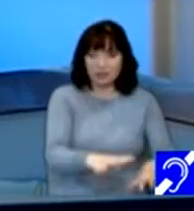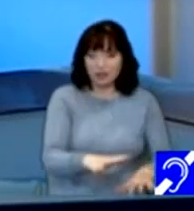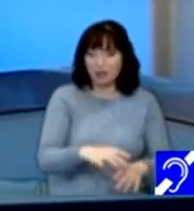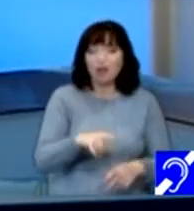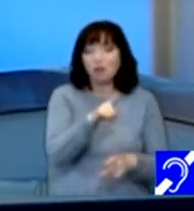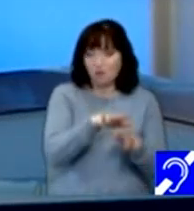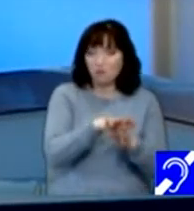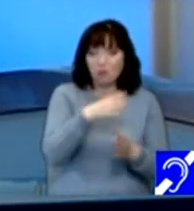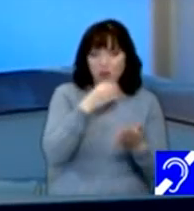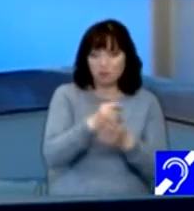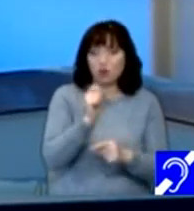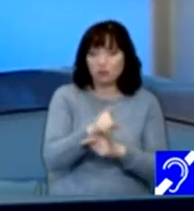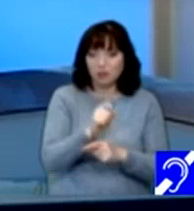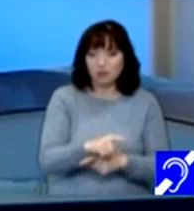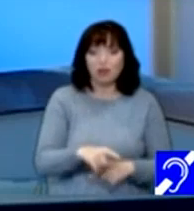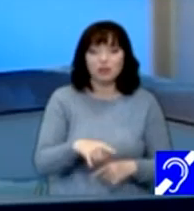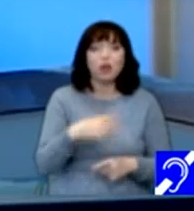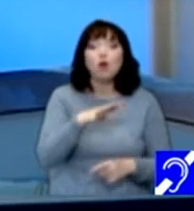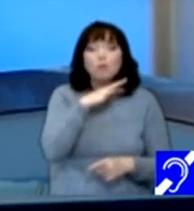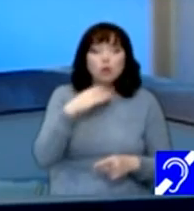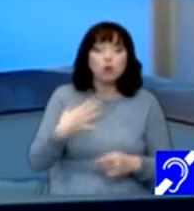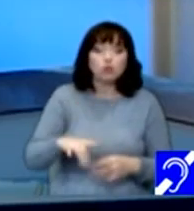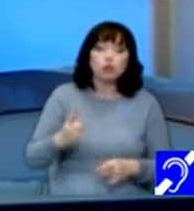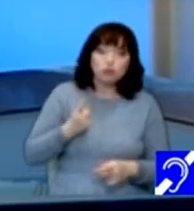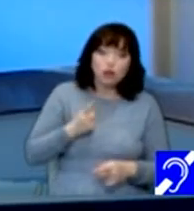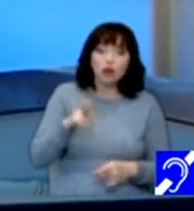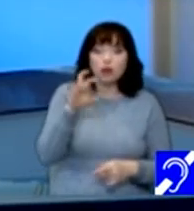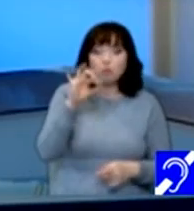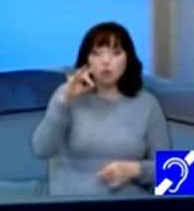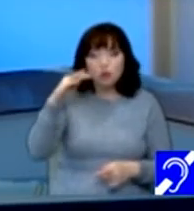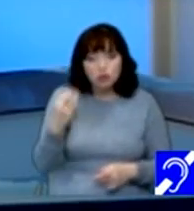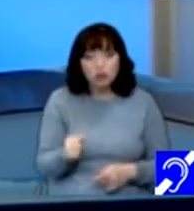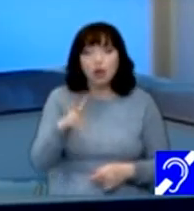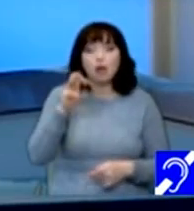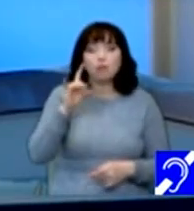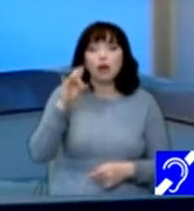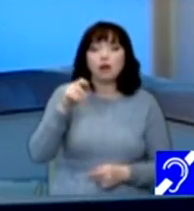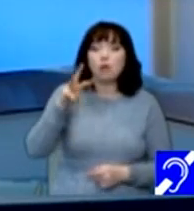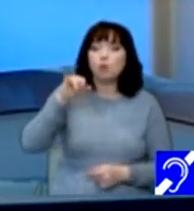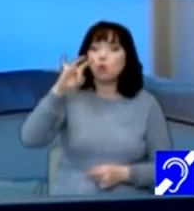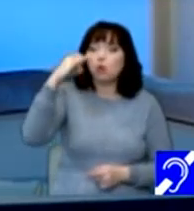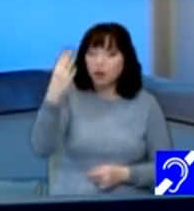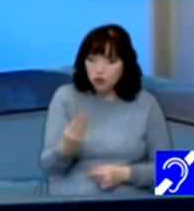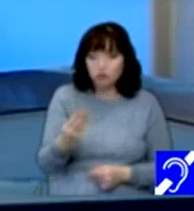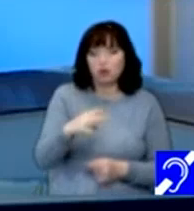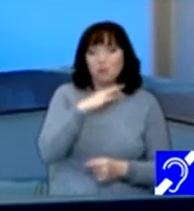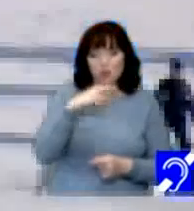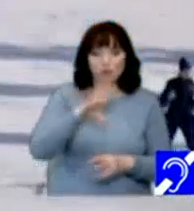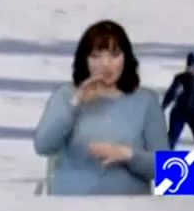pârtie a fost dată în folosință după 10 de ani de așteptare în Borșa, Maramureș, spre încântarea turiștilor și